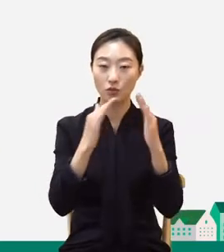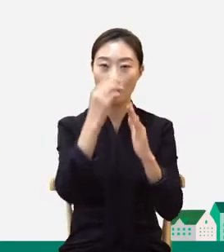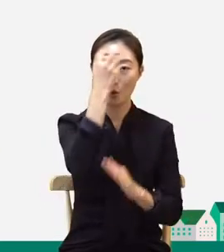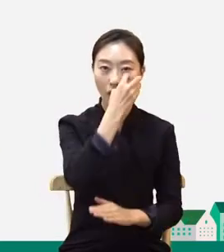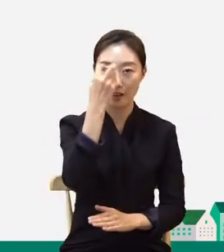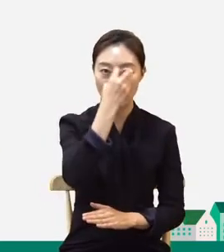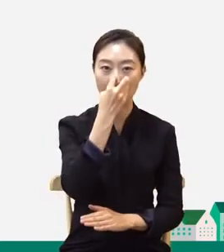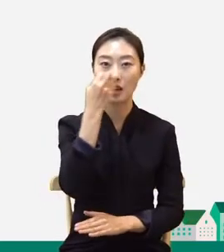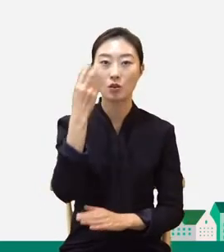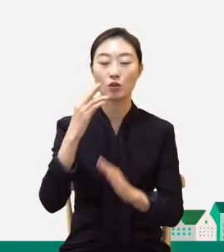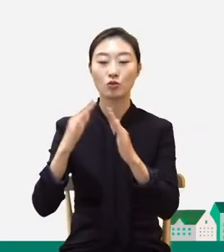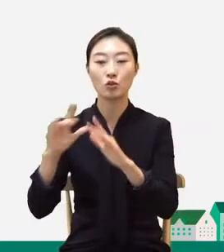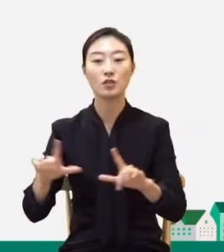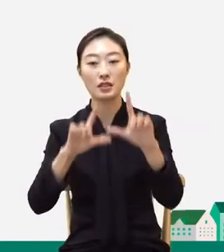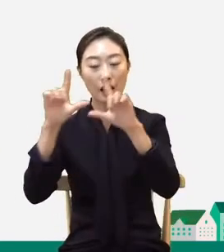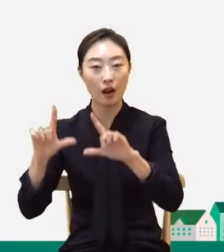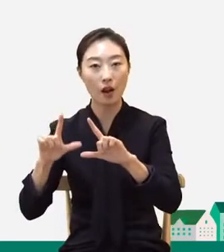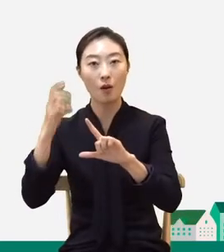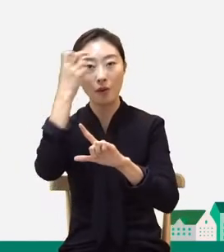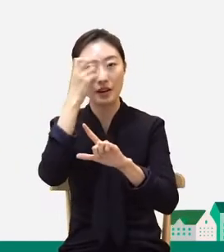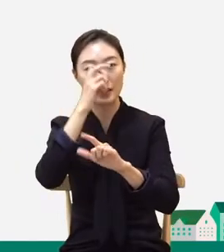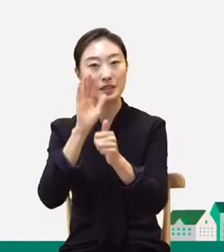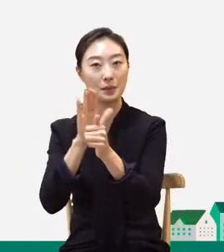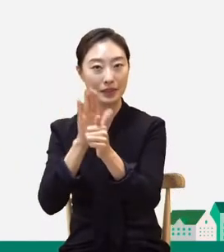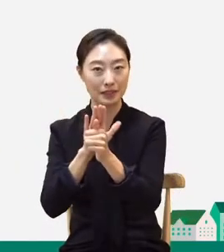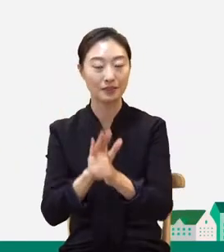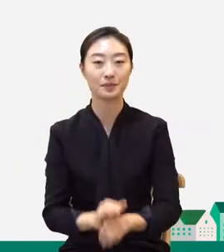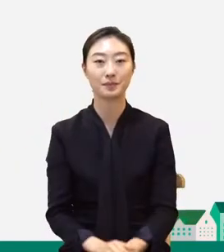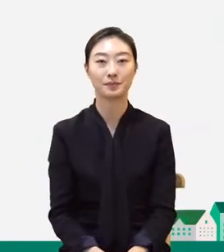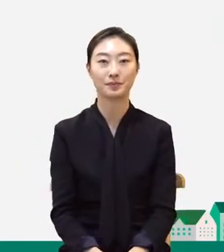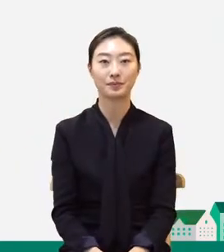서비스와 주거생활 지원 서비스를 하고 있습니다.